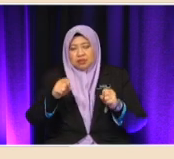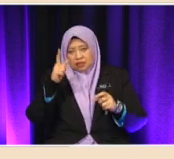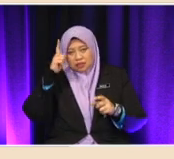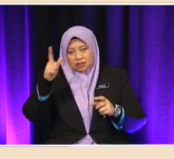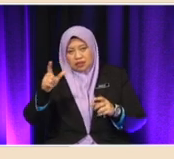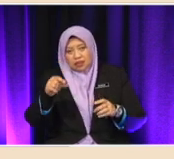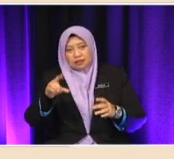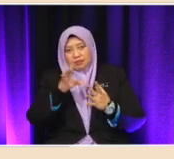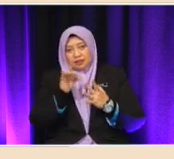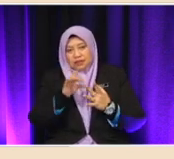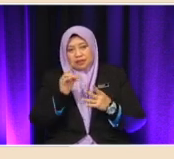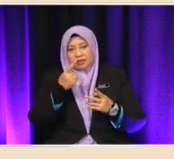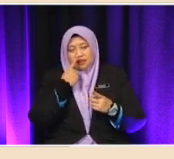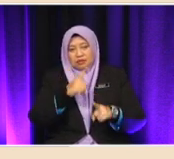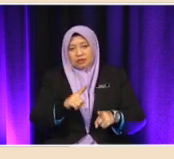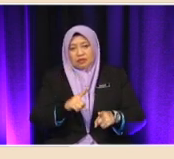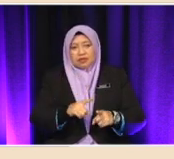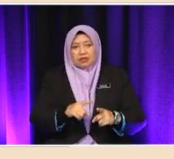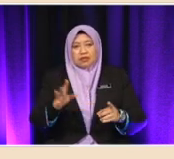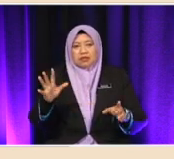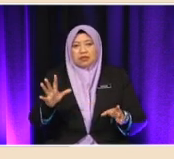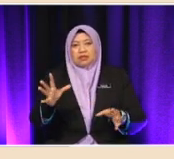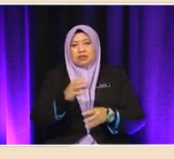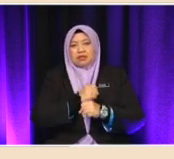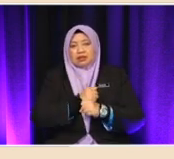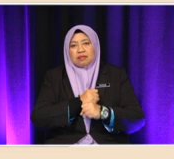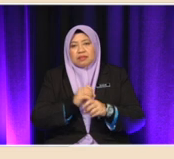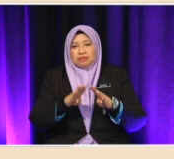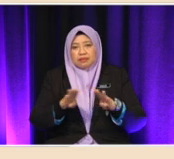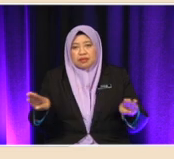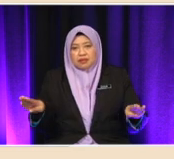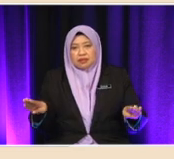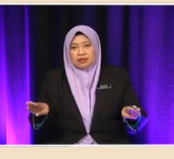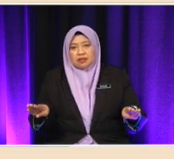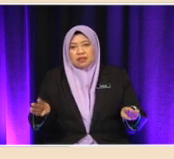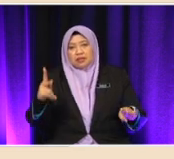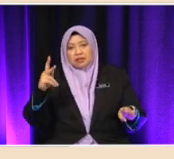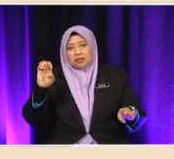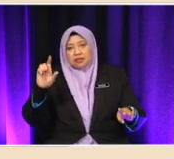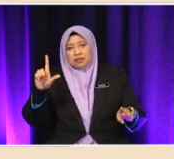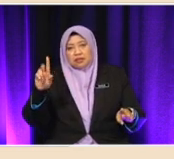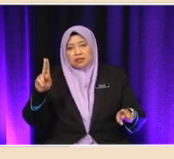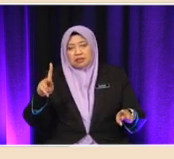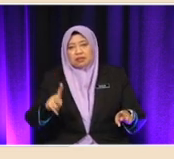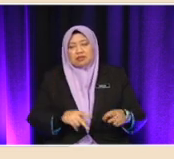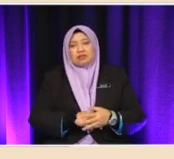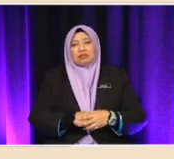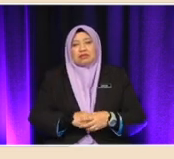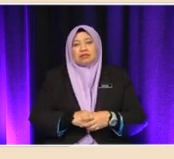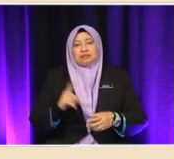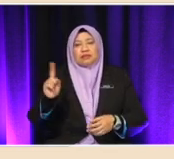Ebi dan si terdapat perbedaan diantara Teluk penawaran tersebut dimana